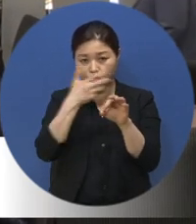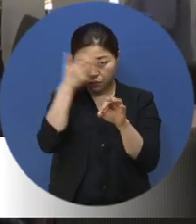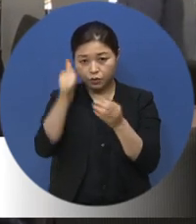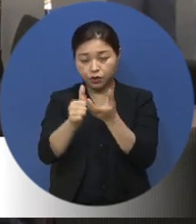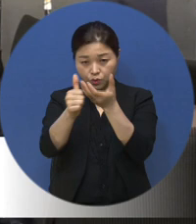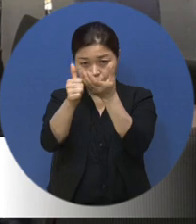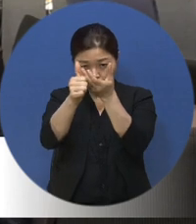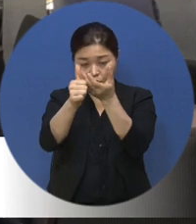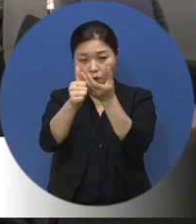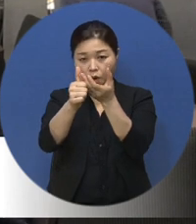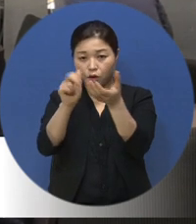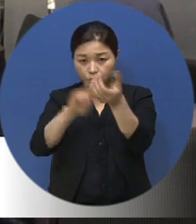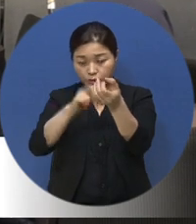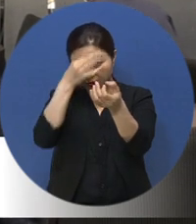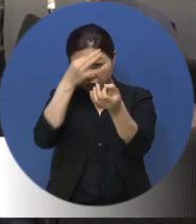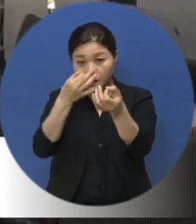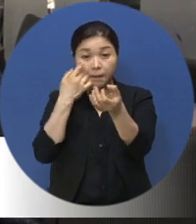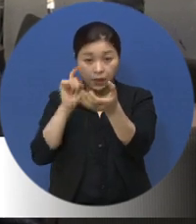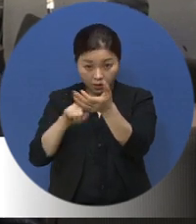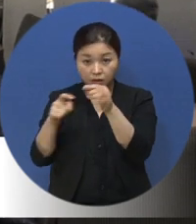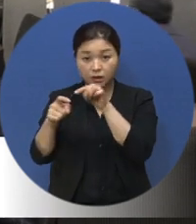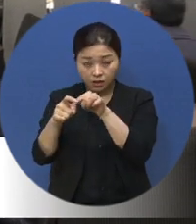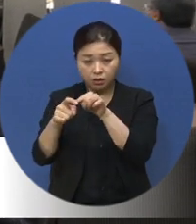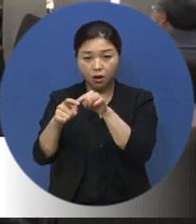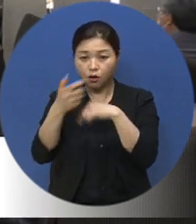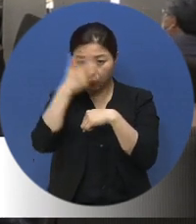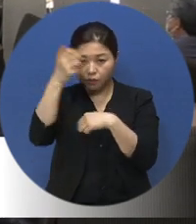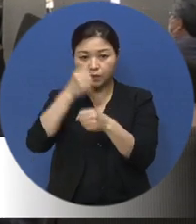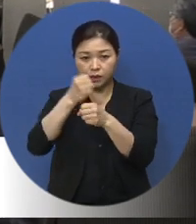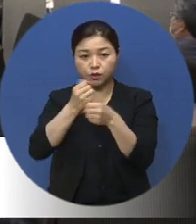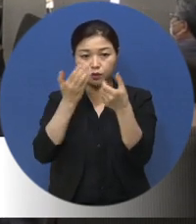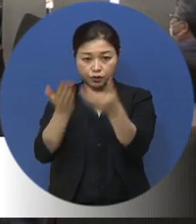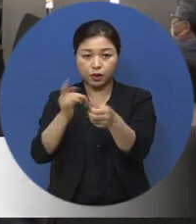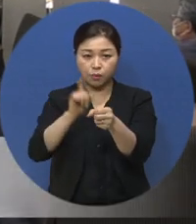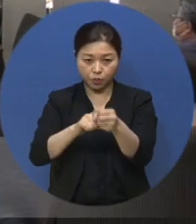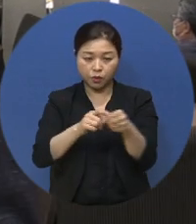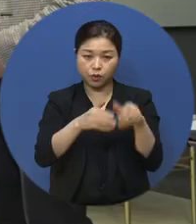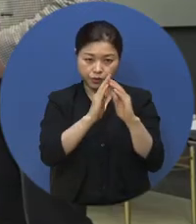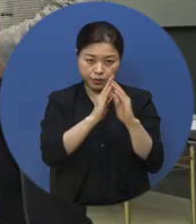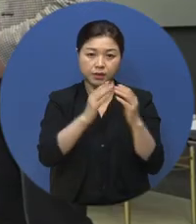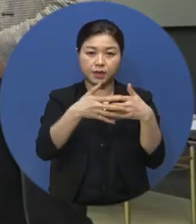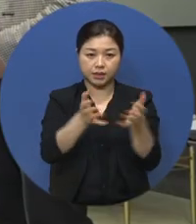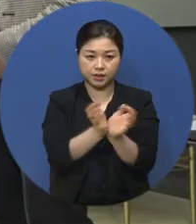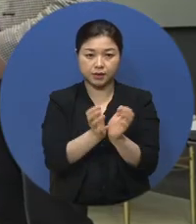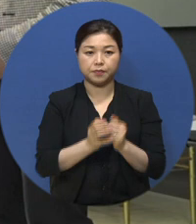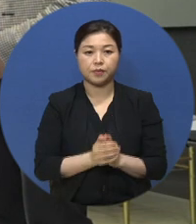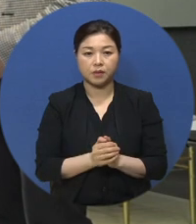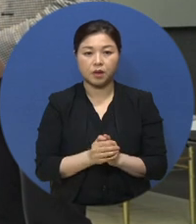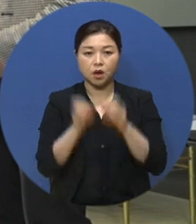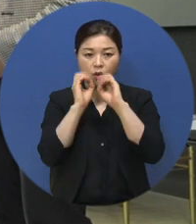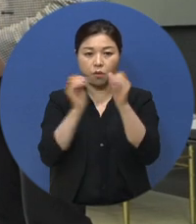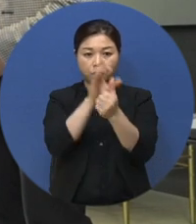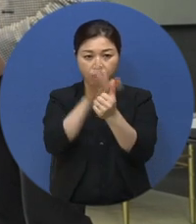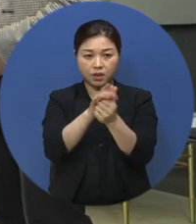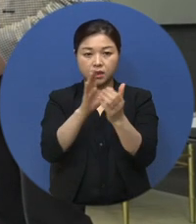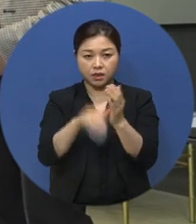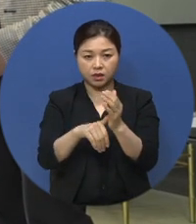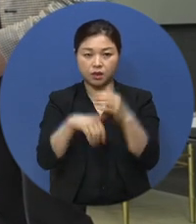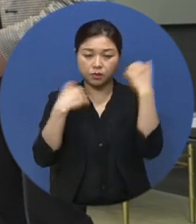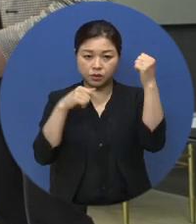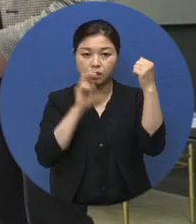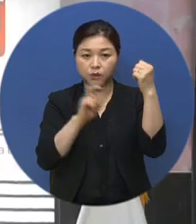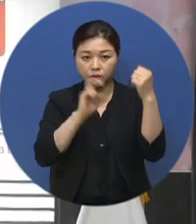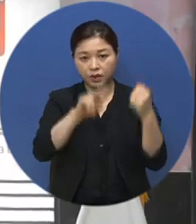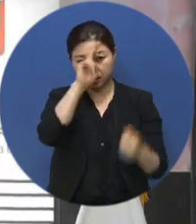끼를 발굴해서 꿈을 만들어주자는 그런 목표를 가지고 출범한 단체입니다. 홍보대사 위촉식에는 뮤지컬